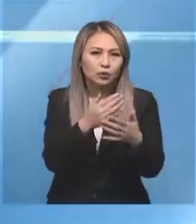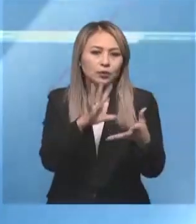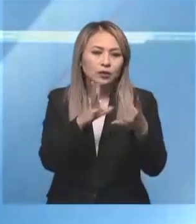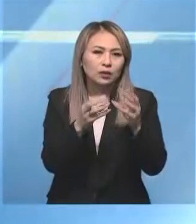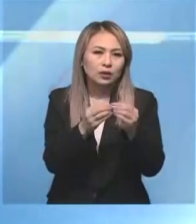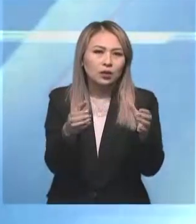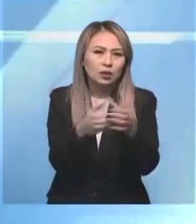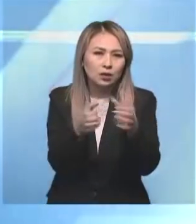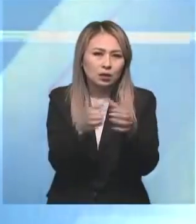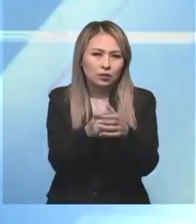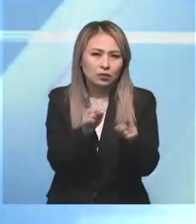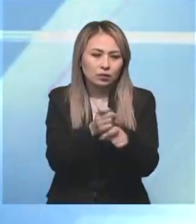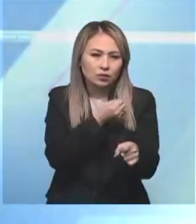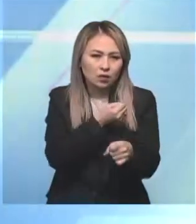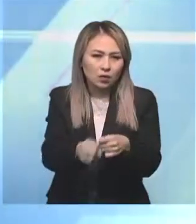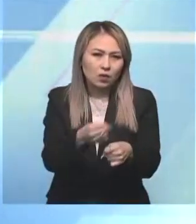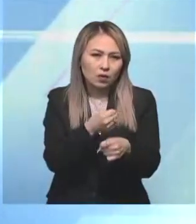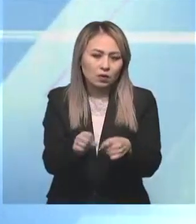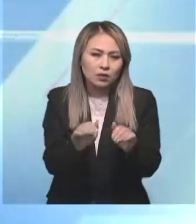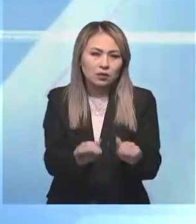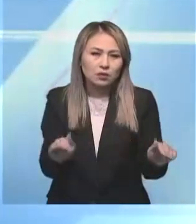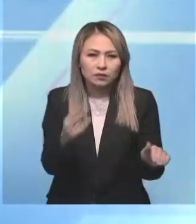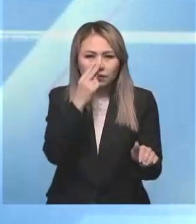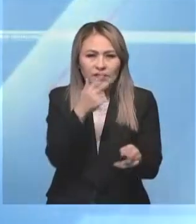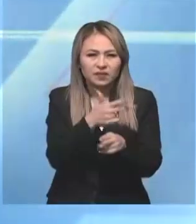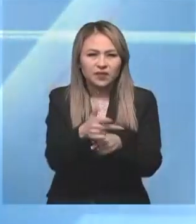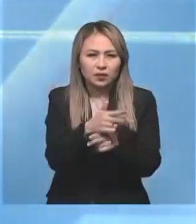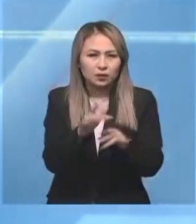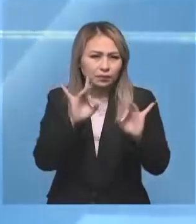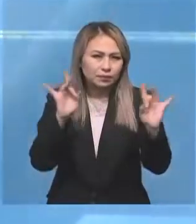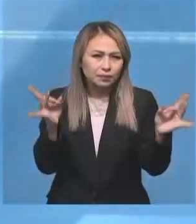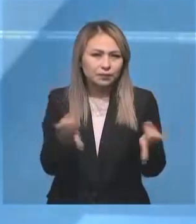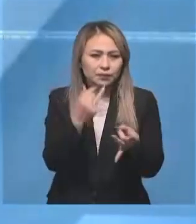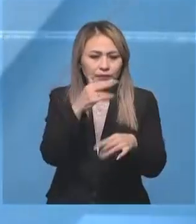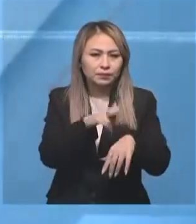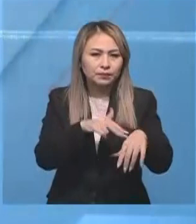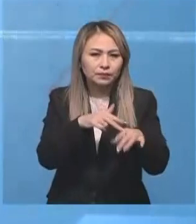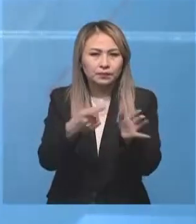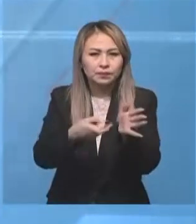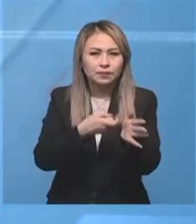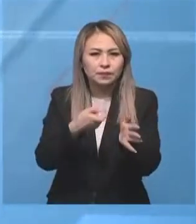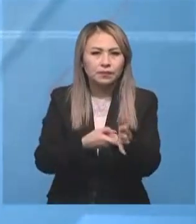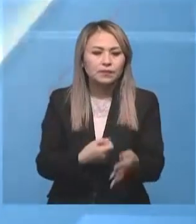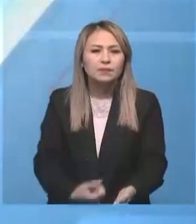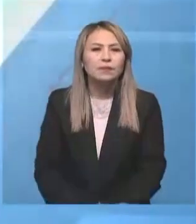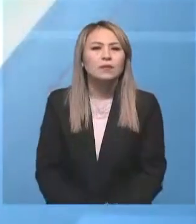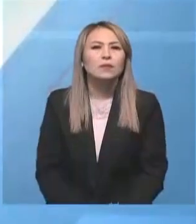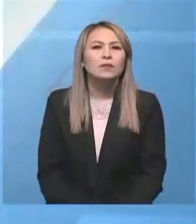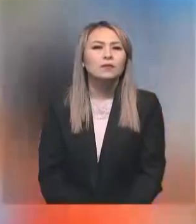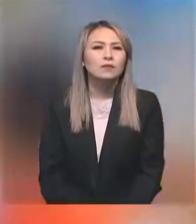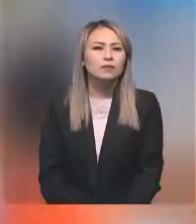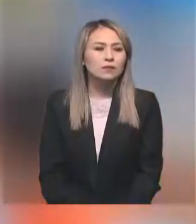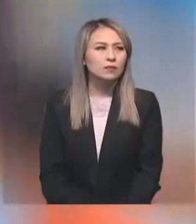өзінің тобындағы қатарластары аяусыз соққыға жыққан видео тарады. Қазір полиция істің мән-жайын анықтап жатыр.